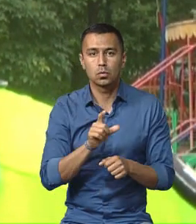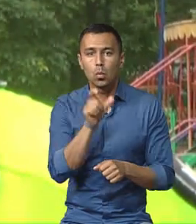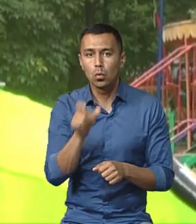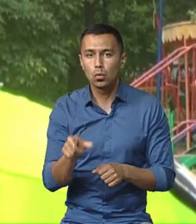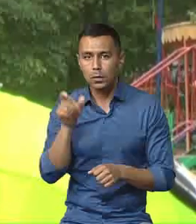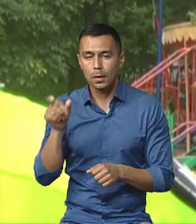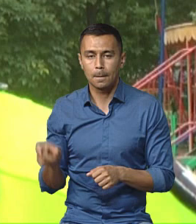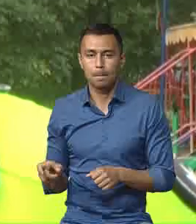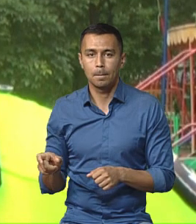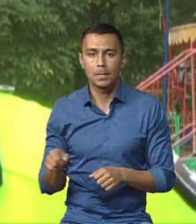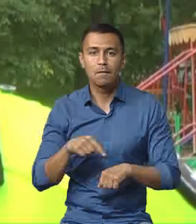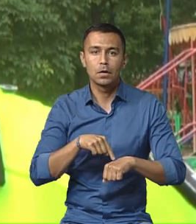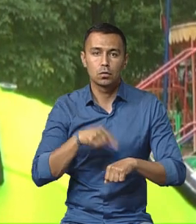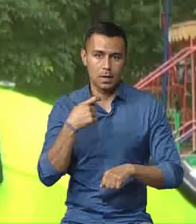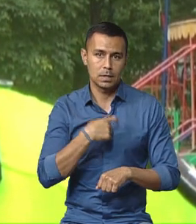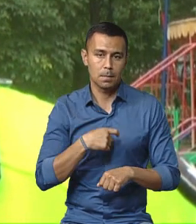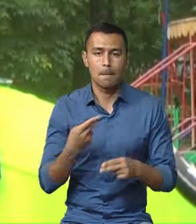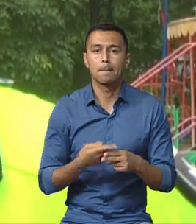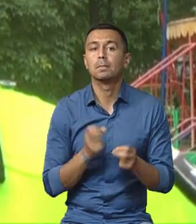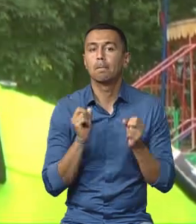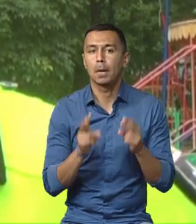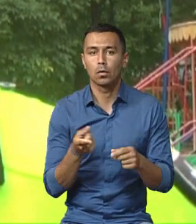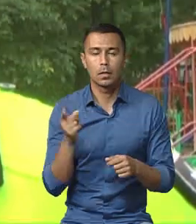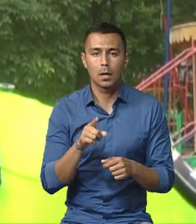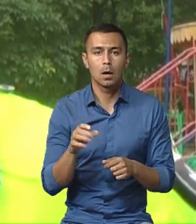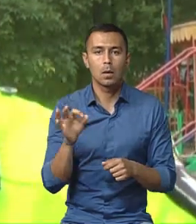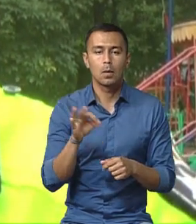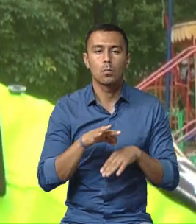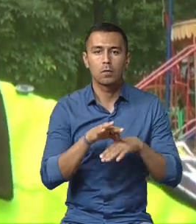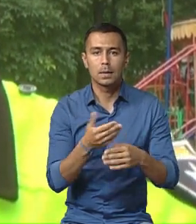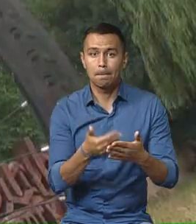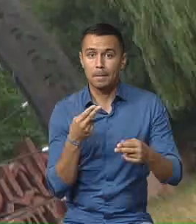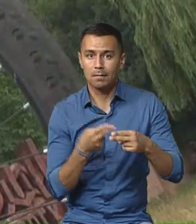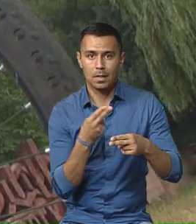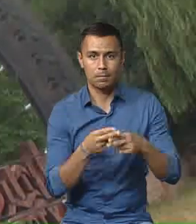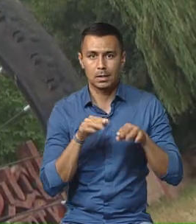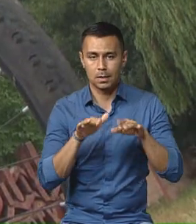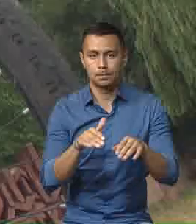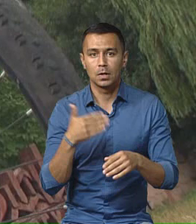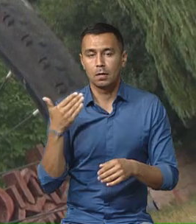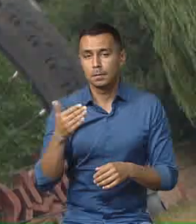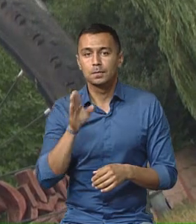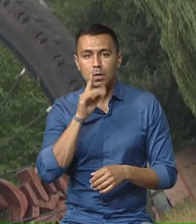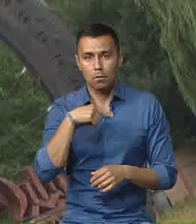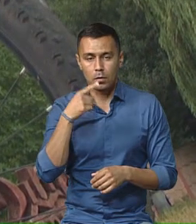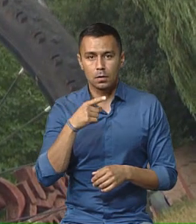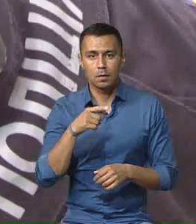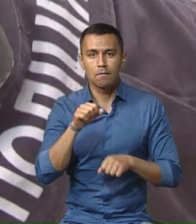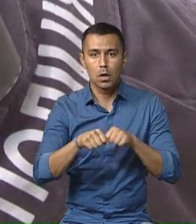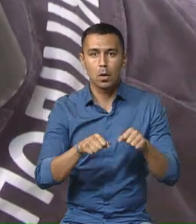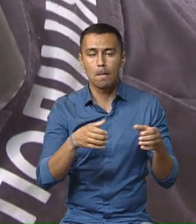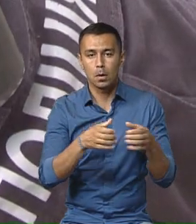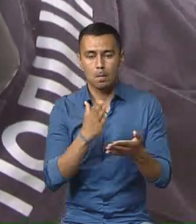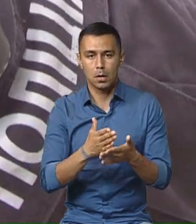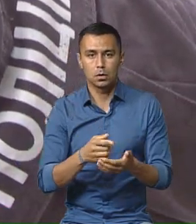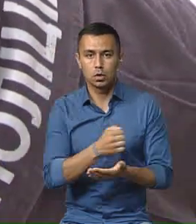відчували себе безпечно та проводилась превентивна діяльність. За словами Людмили Пономаренко, велопатрульні мають табельну